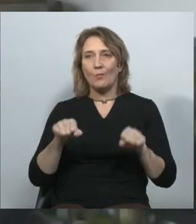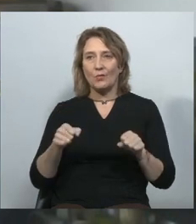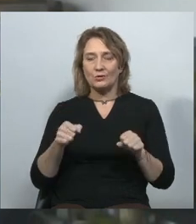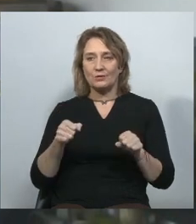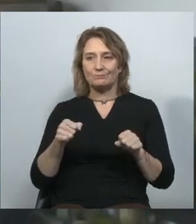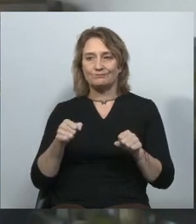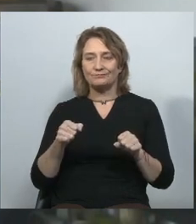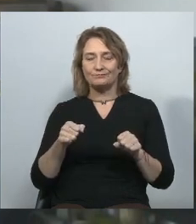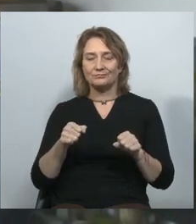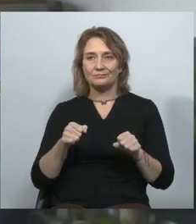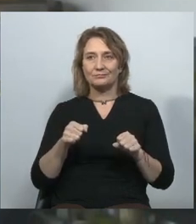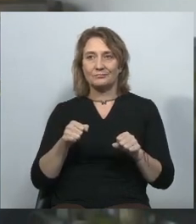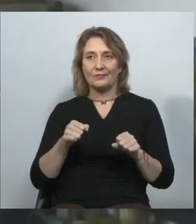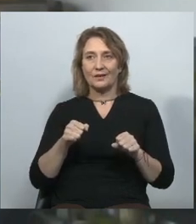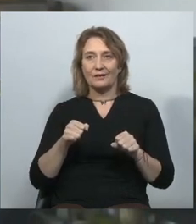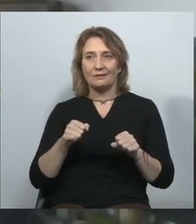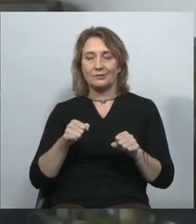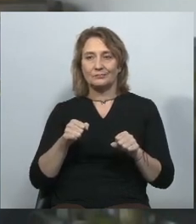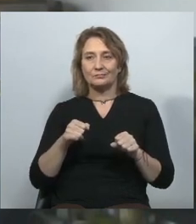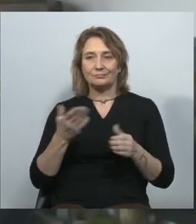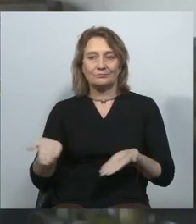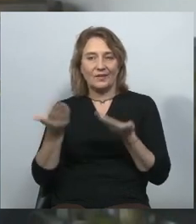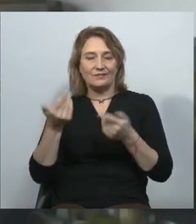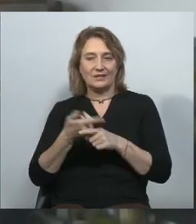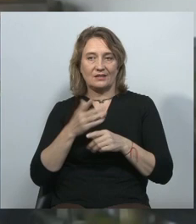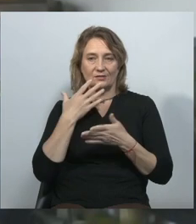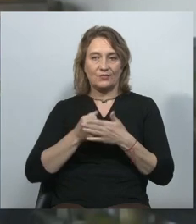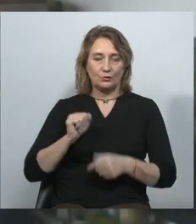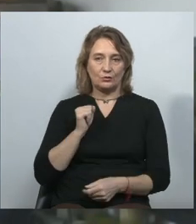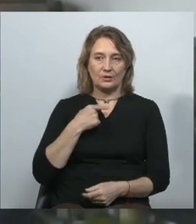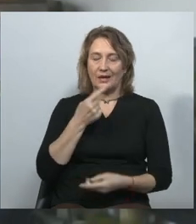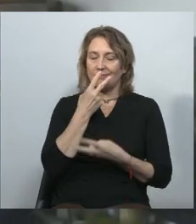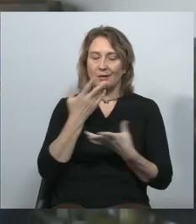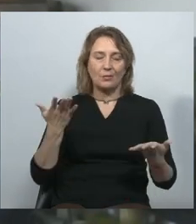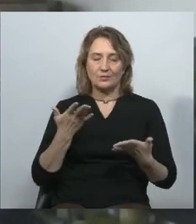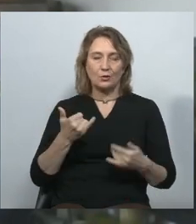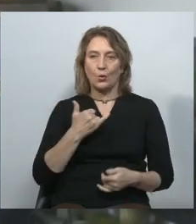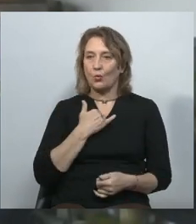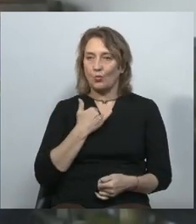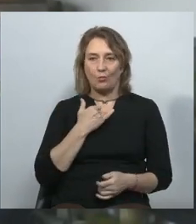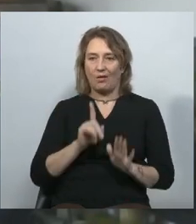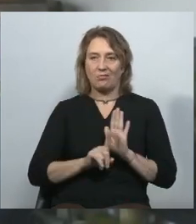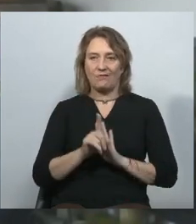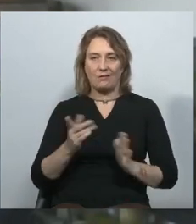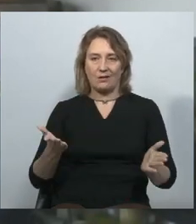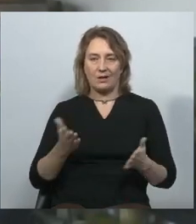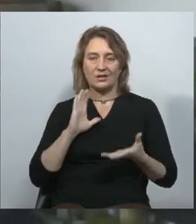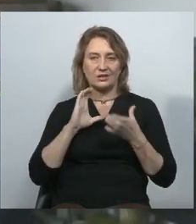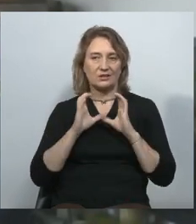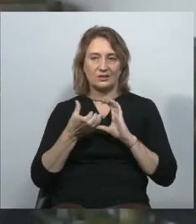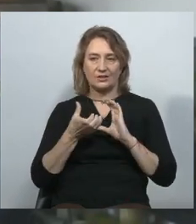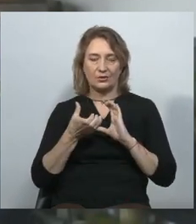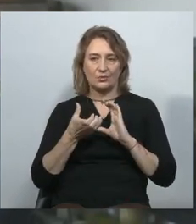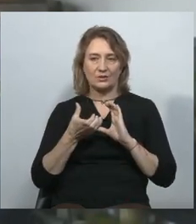use those skills. But I can't see it being any serious concern. Дякую за відповідь. Скажи, а ви